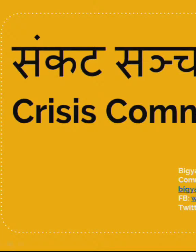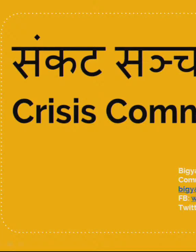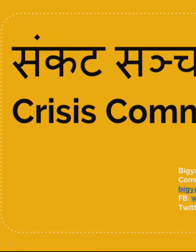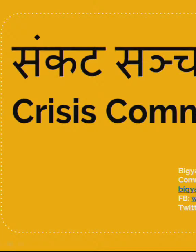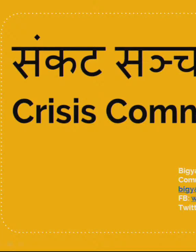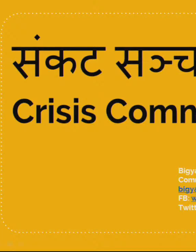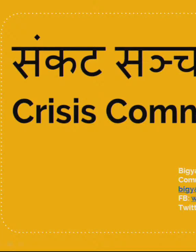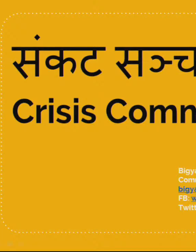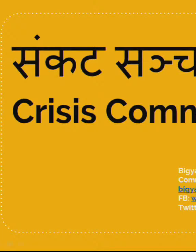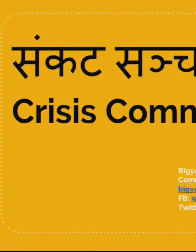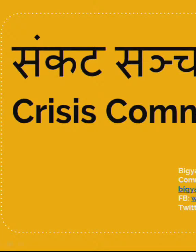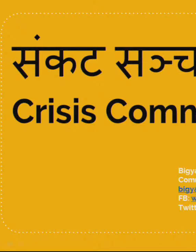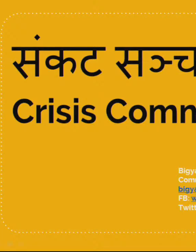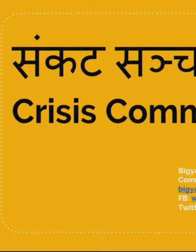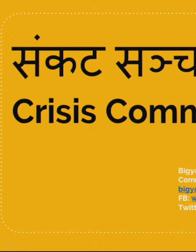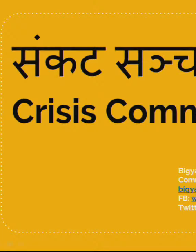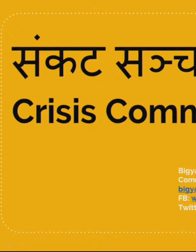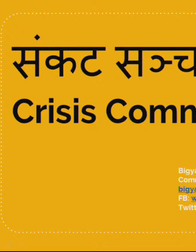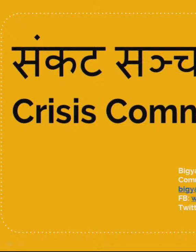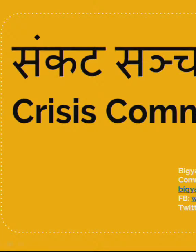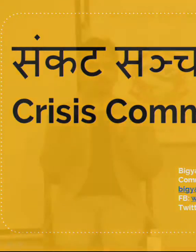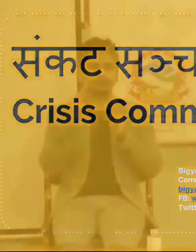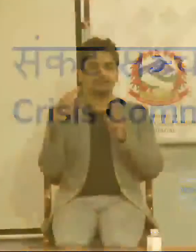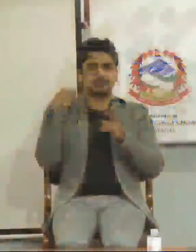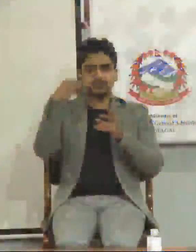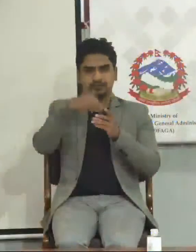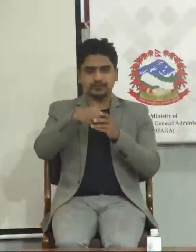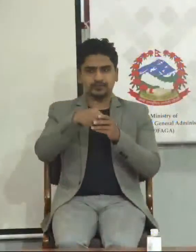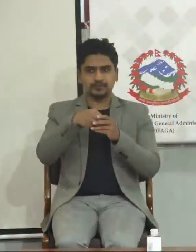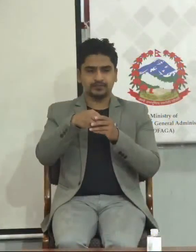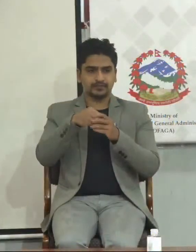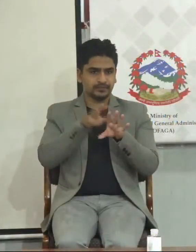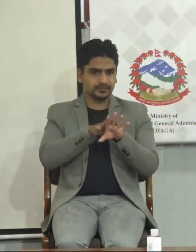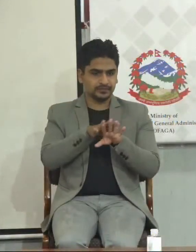यहाँ भौतिक रूपमै उपस्थित हुनुभएका पार्टिसिपेन्ट,